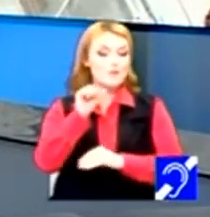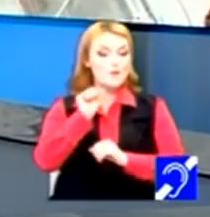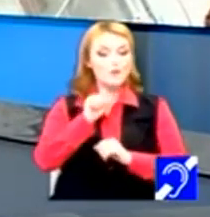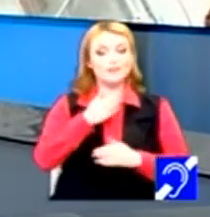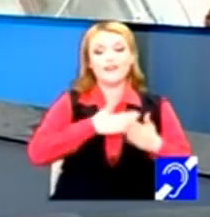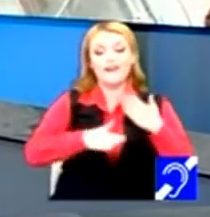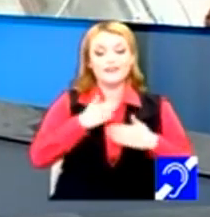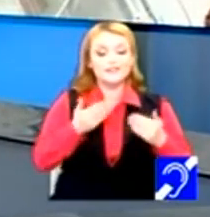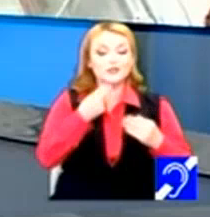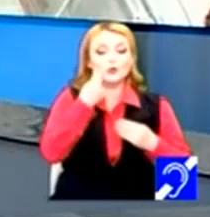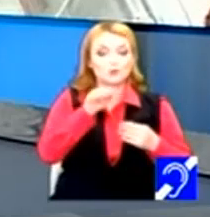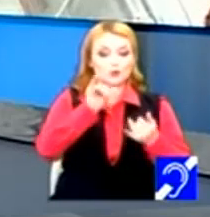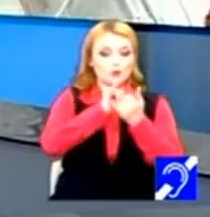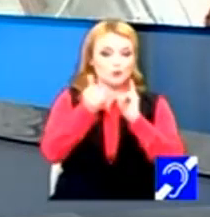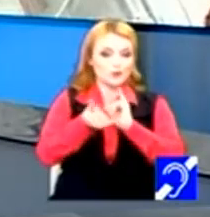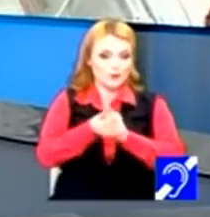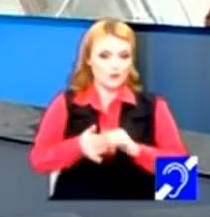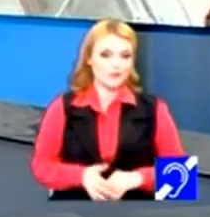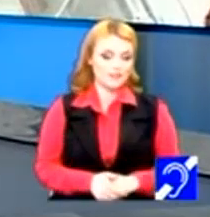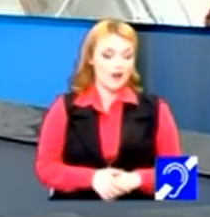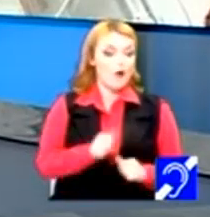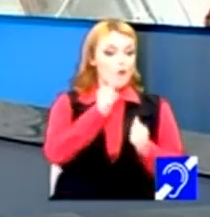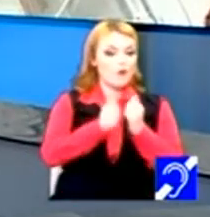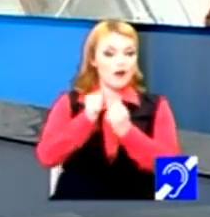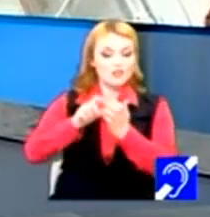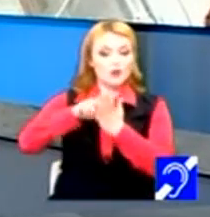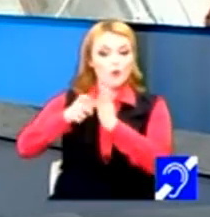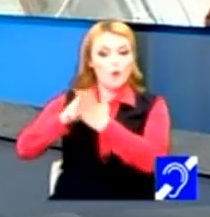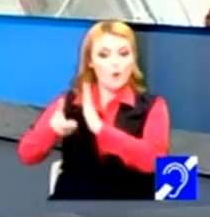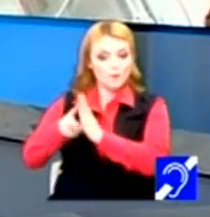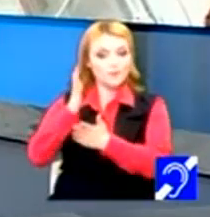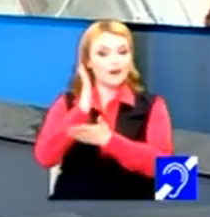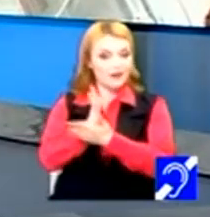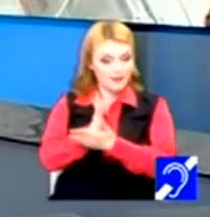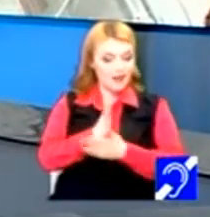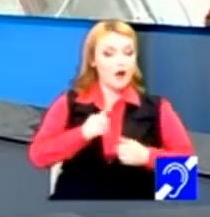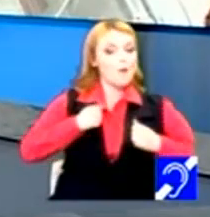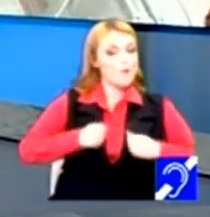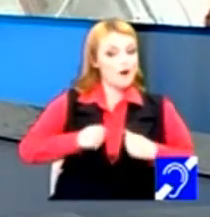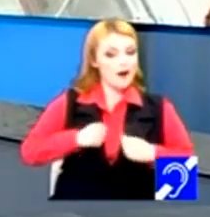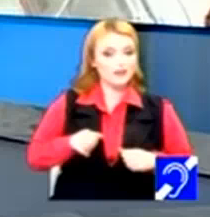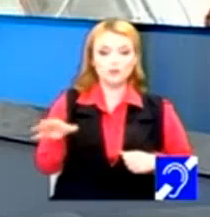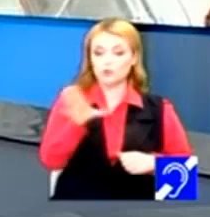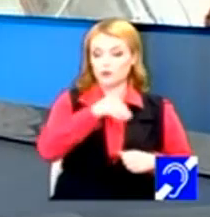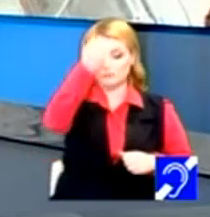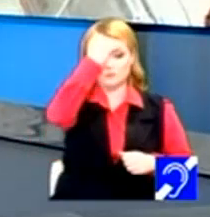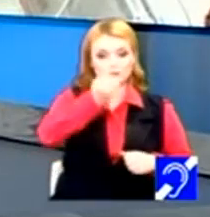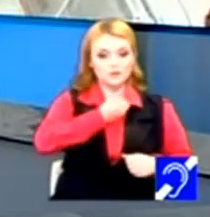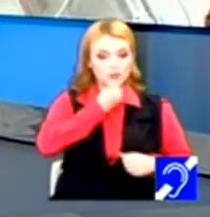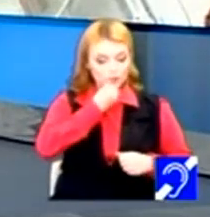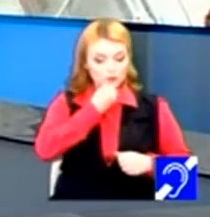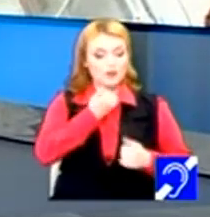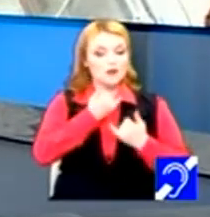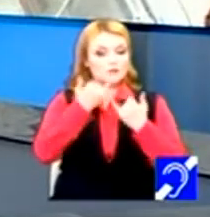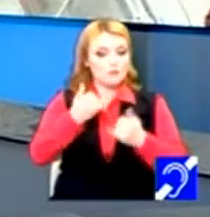saloane individuale, dotate fiecare cu baie. Totul s-a făcut cu sprijinul financiar oferit de județul Vaslui din România,